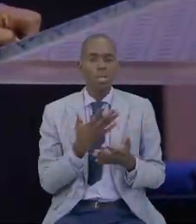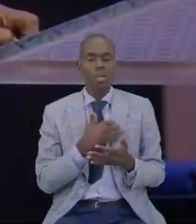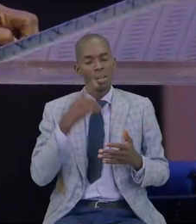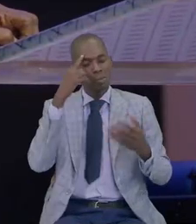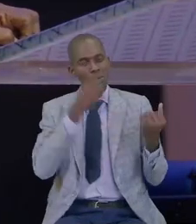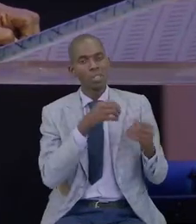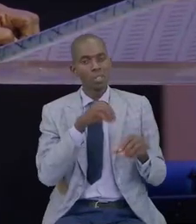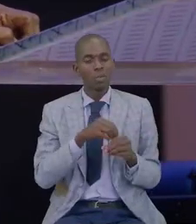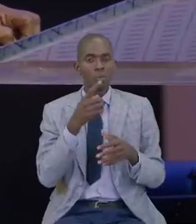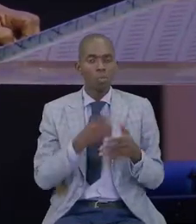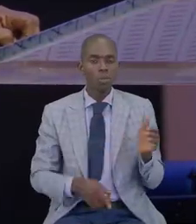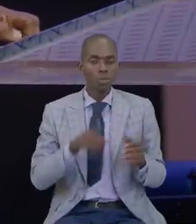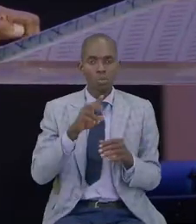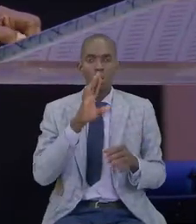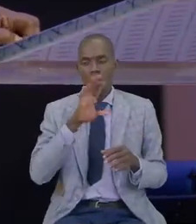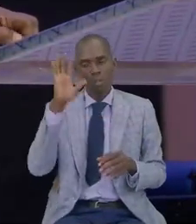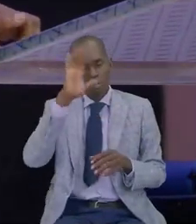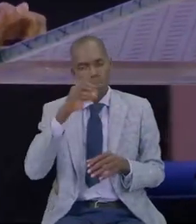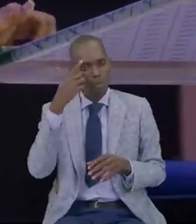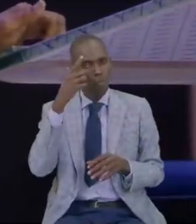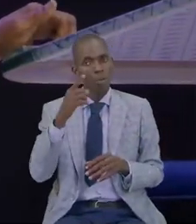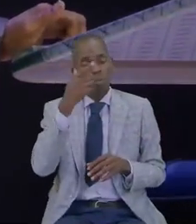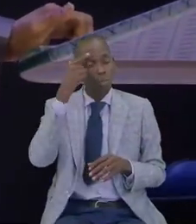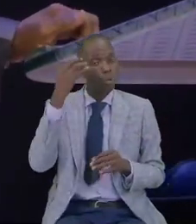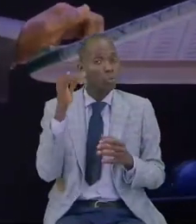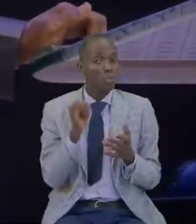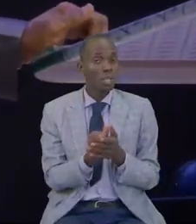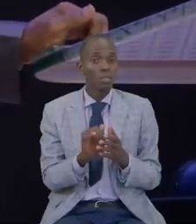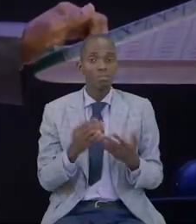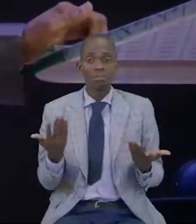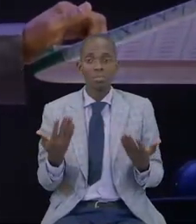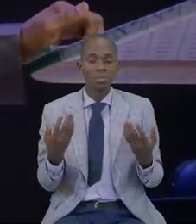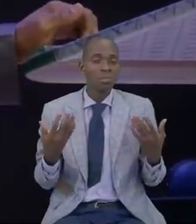crainte de la mort, ils étaient toute leur vie